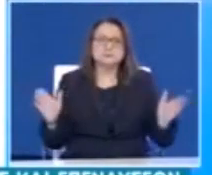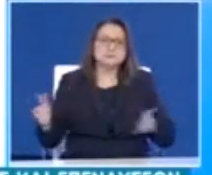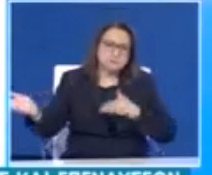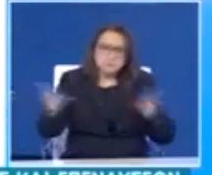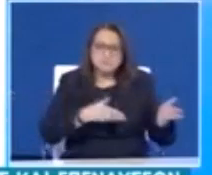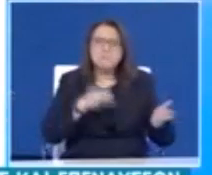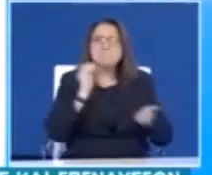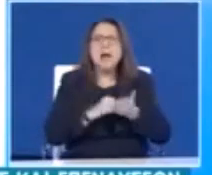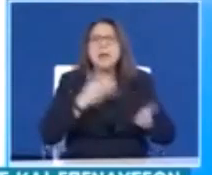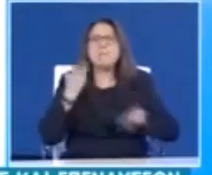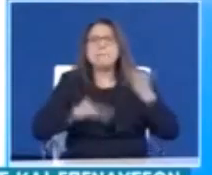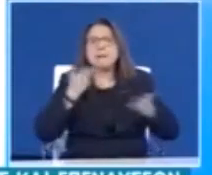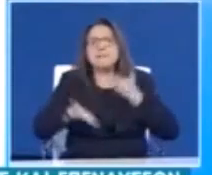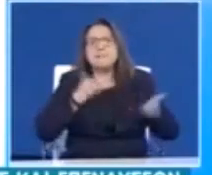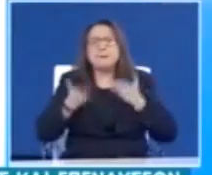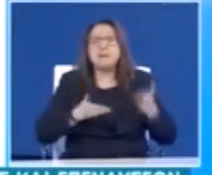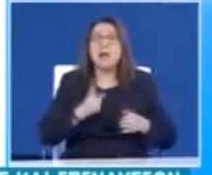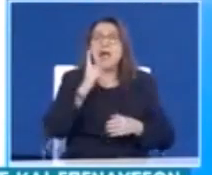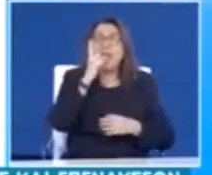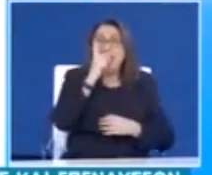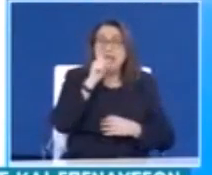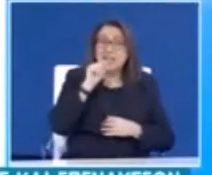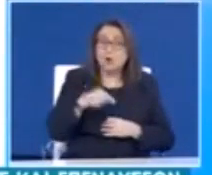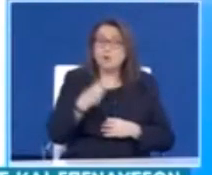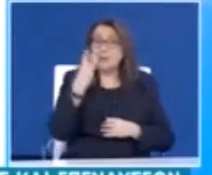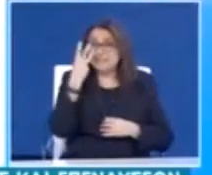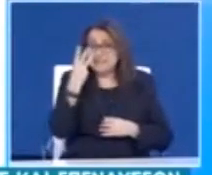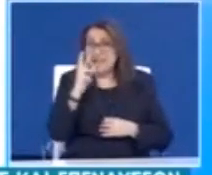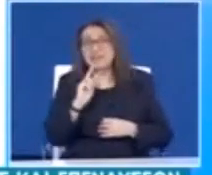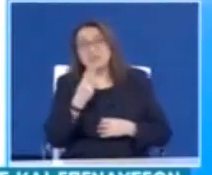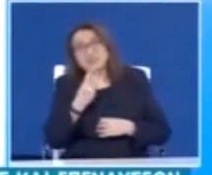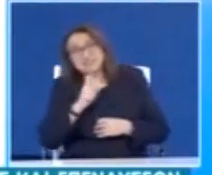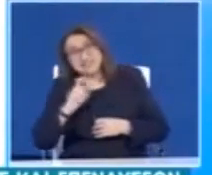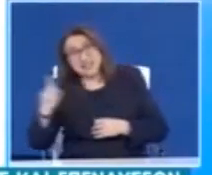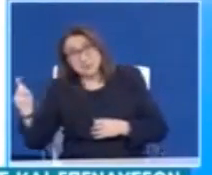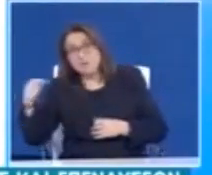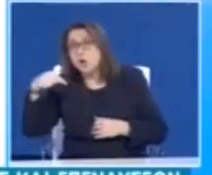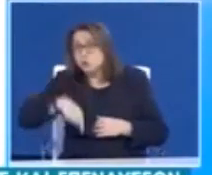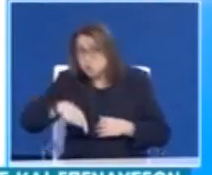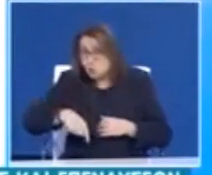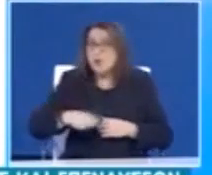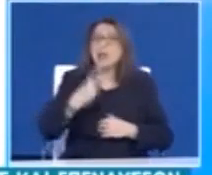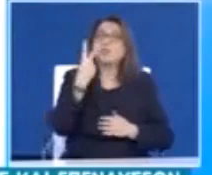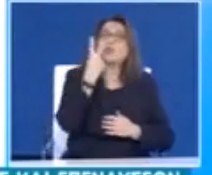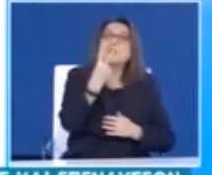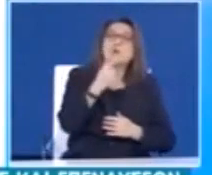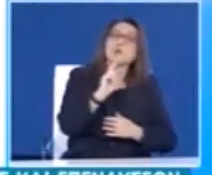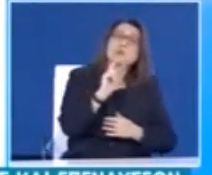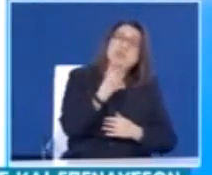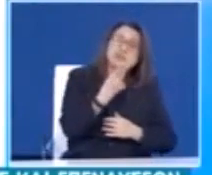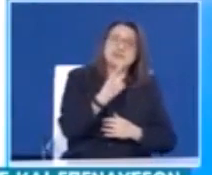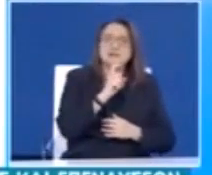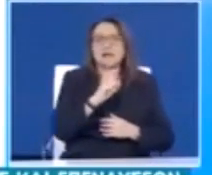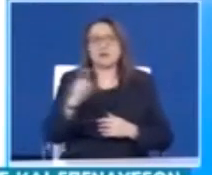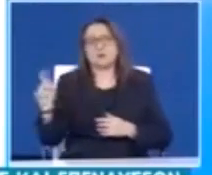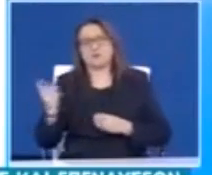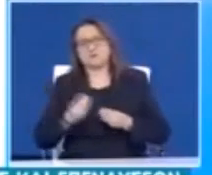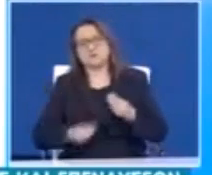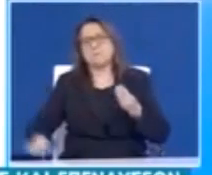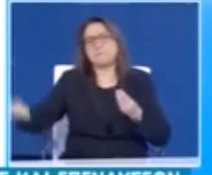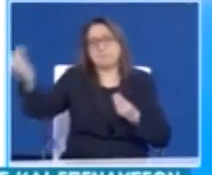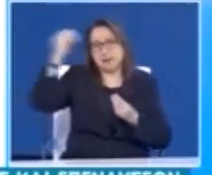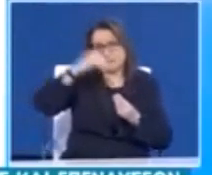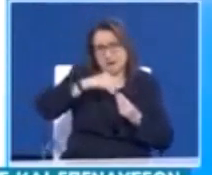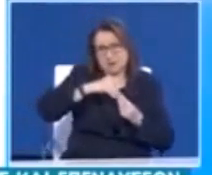το 1,3 δισεκατομμύρια από σήμερα σε πλέον των 2 δισεκατομμυρίων ευρώ. Παράλληλα, στις 26